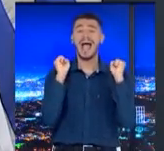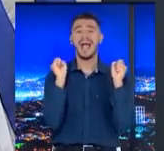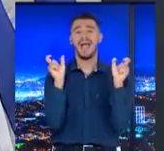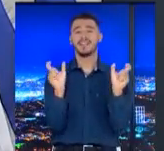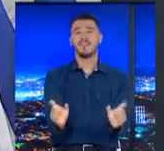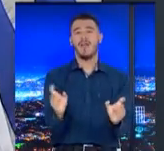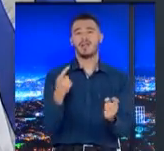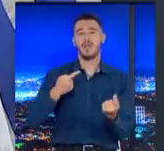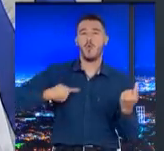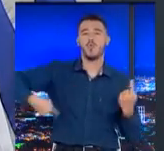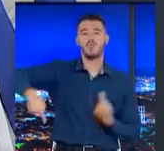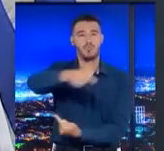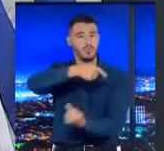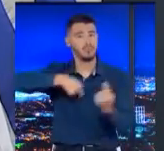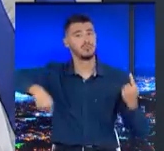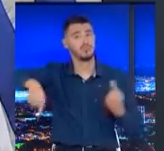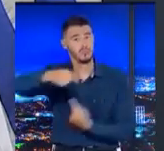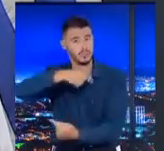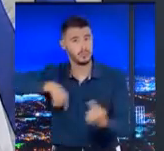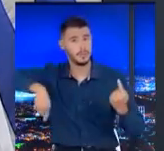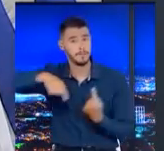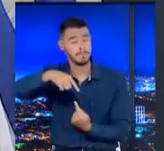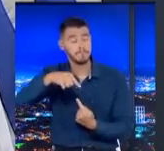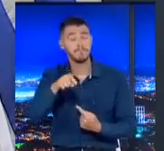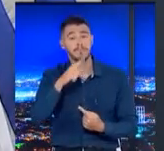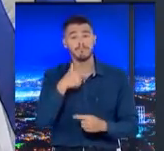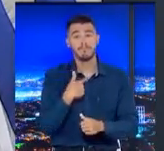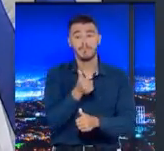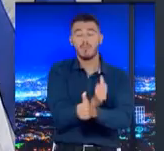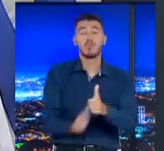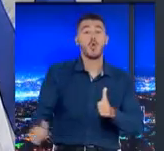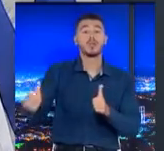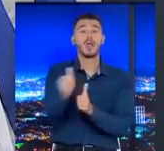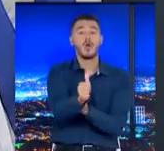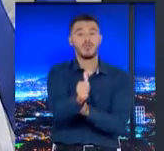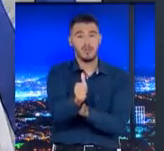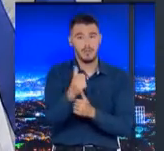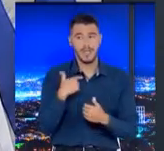δώσουμε προτεραιότητα πως όλα αυτά γίνονται στο πλαίσιο αυτής της ασφάλειας,